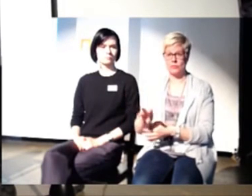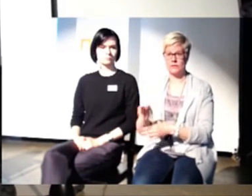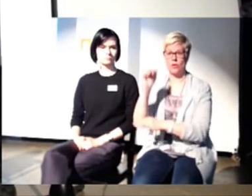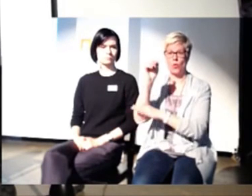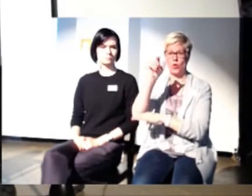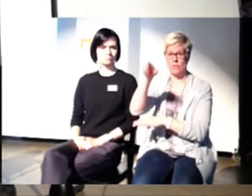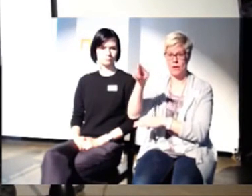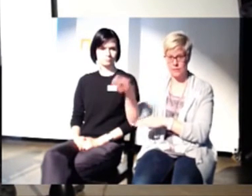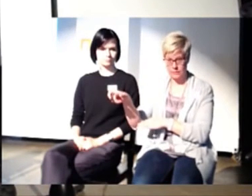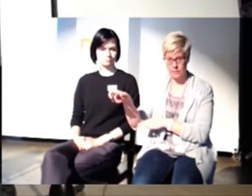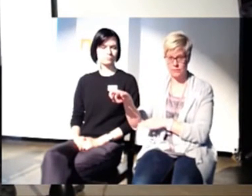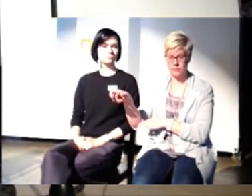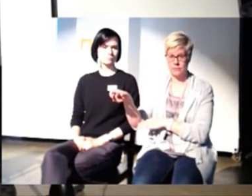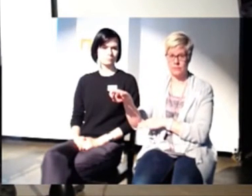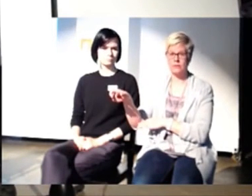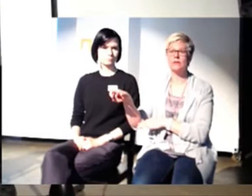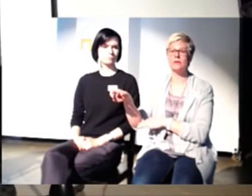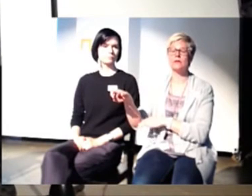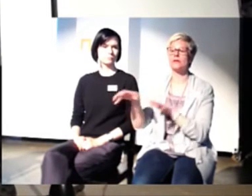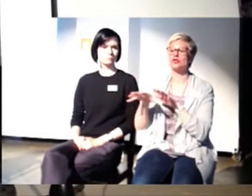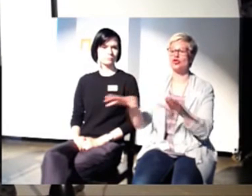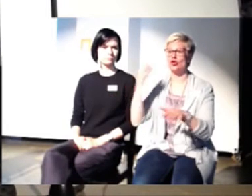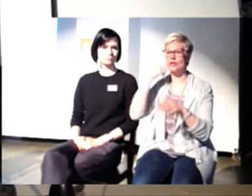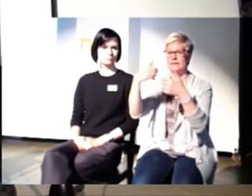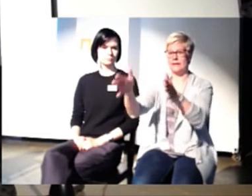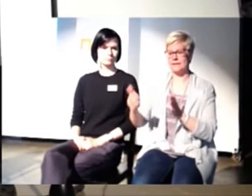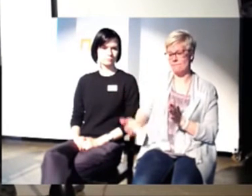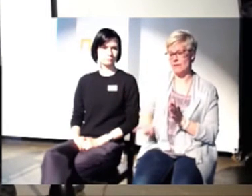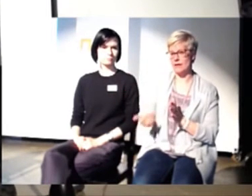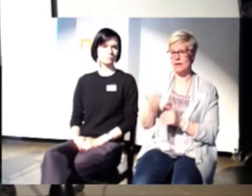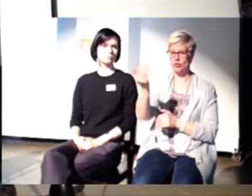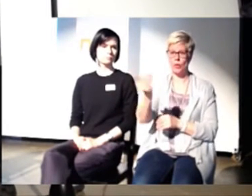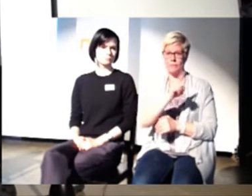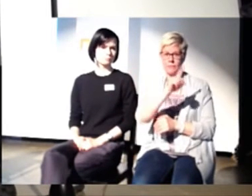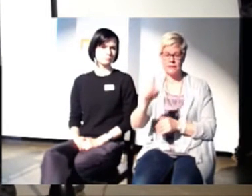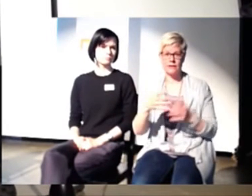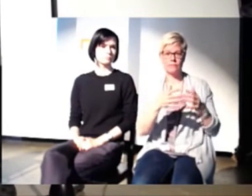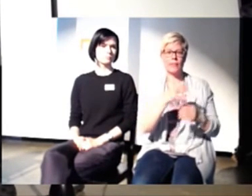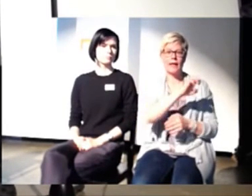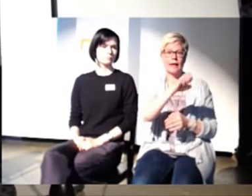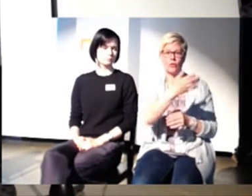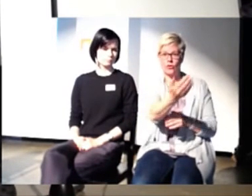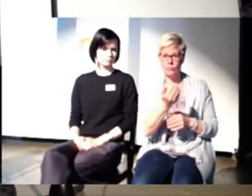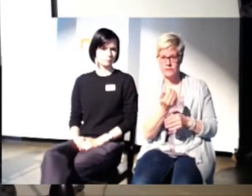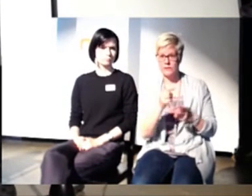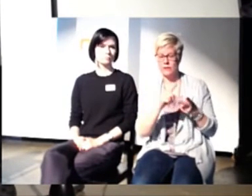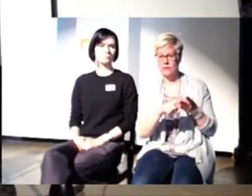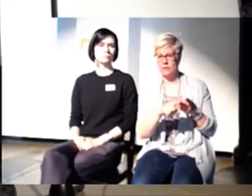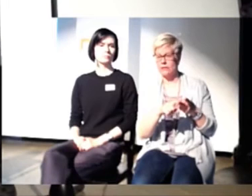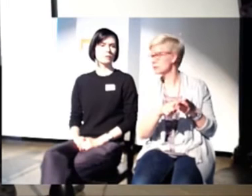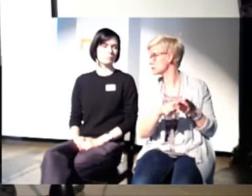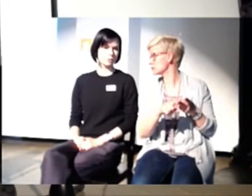ja eniten residenssivieraita saapui tosiaan Euroopasta, Pohjois-Amerikasta ja Pohjoismaista ja vähiten